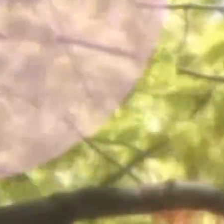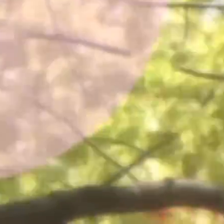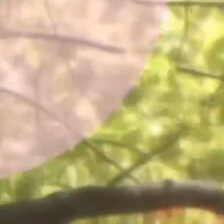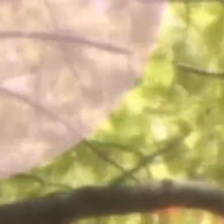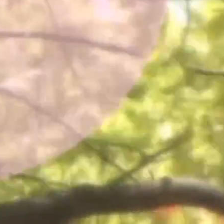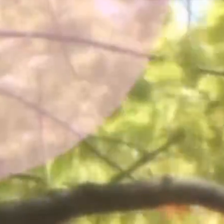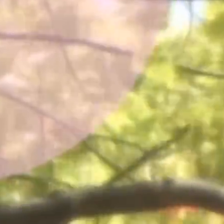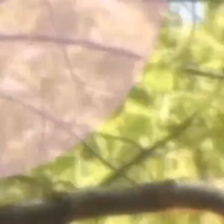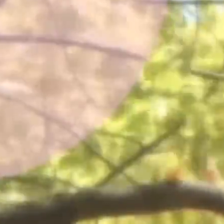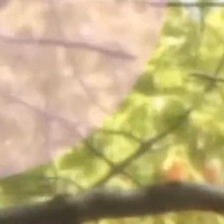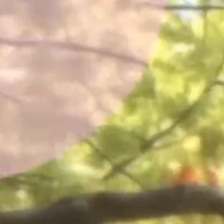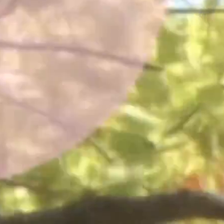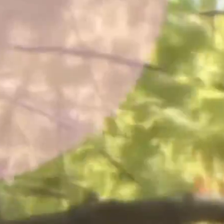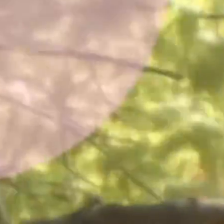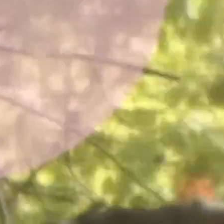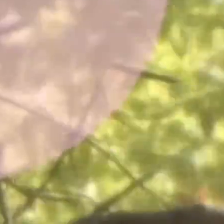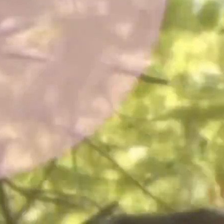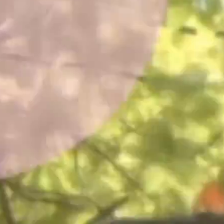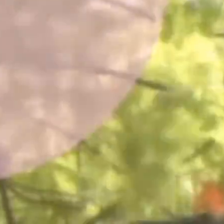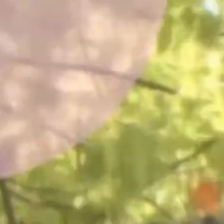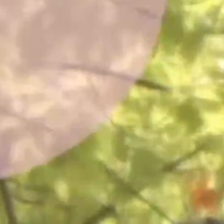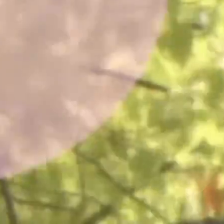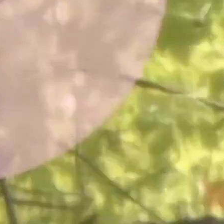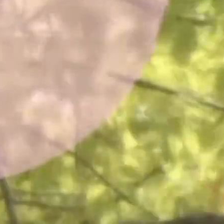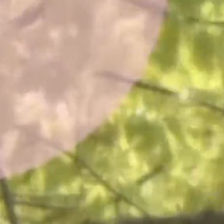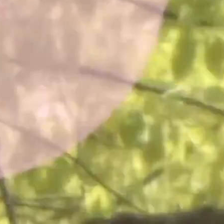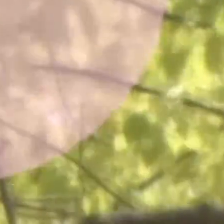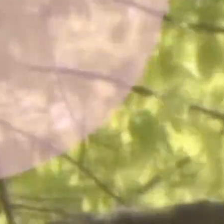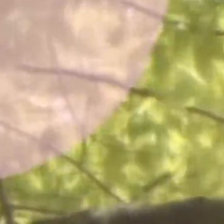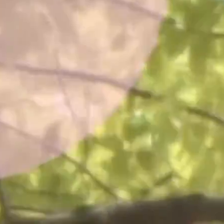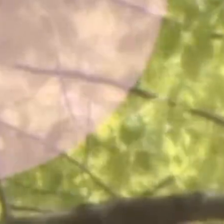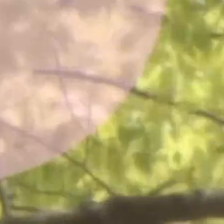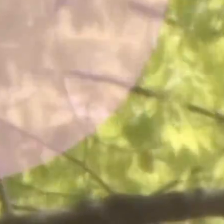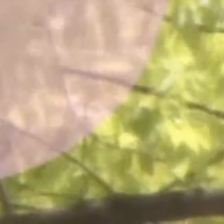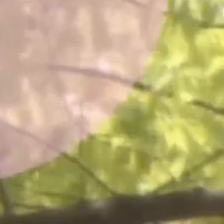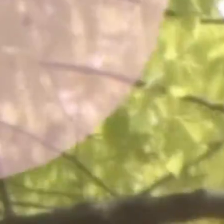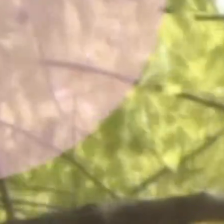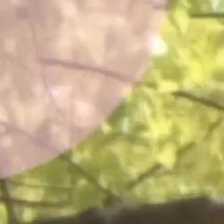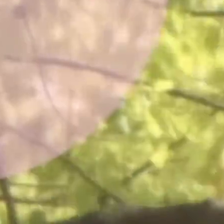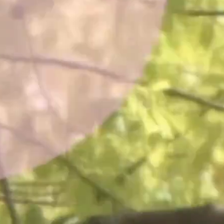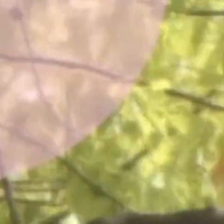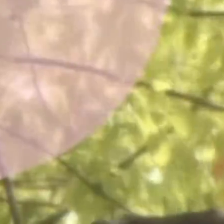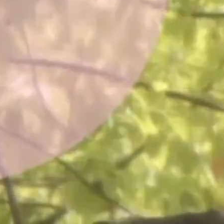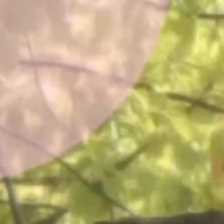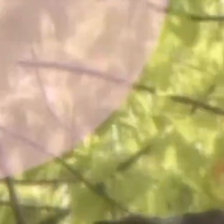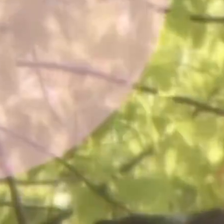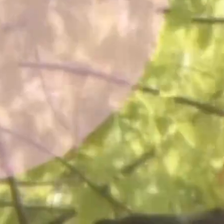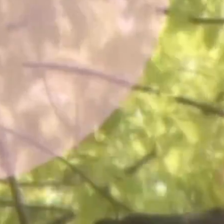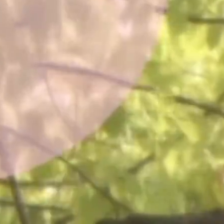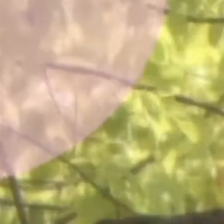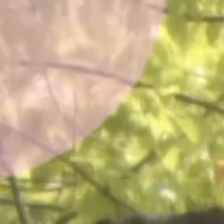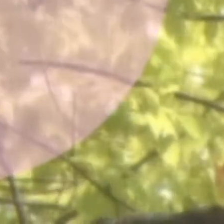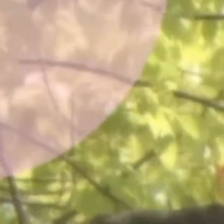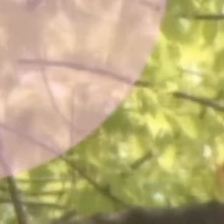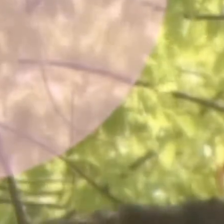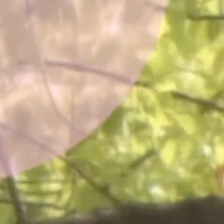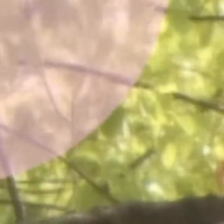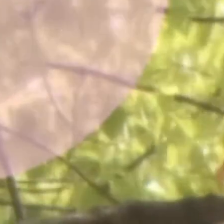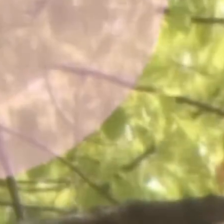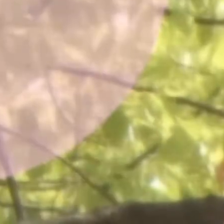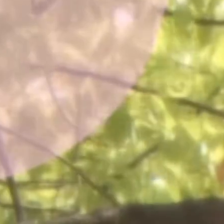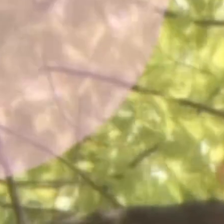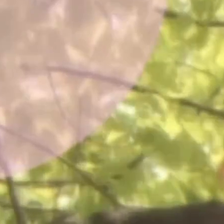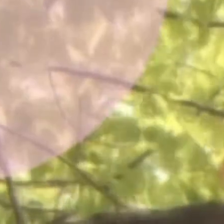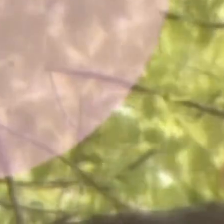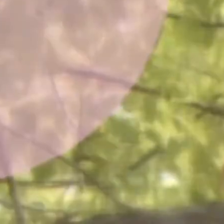熱、筋肉や関節の痛みなどの全身症状、頭痛、だるさなどが突然